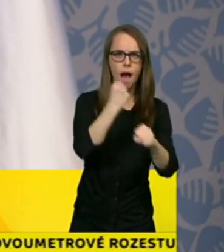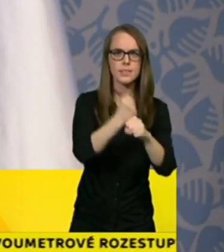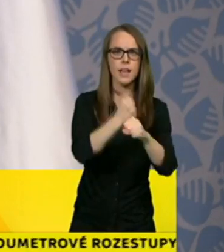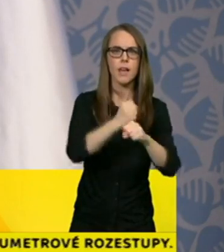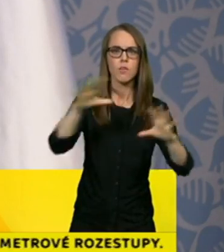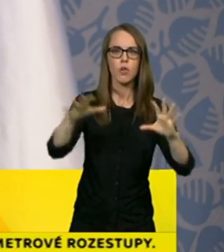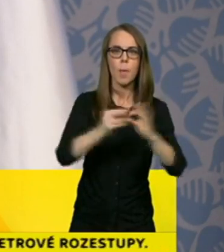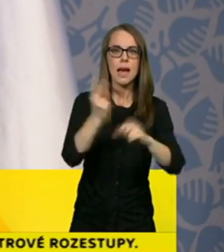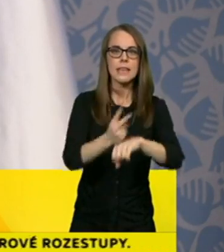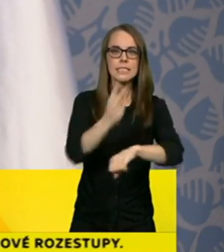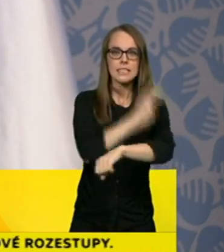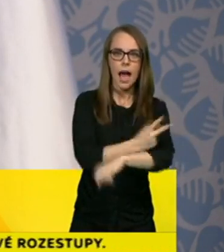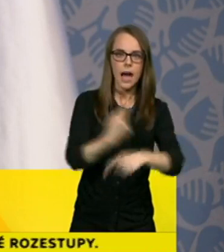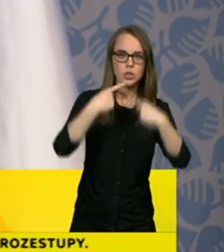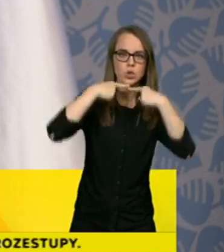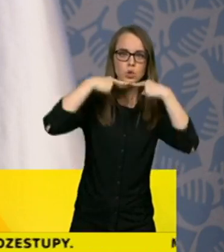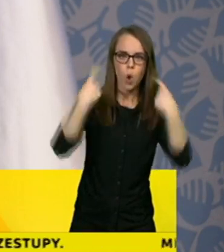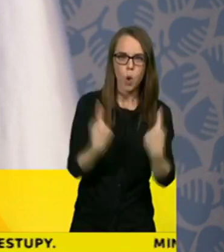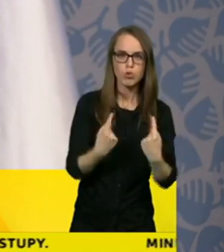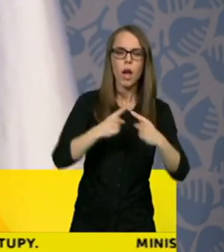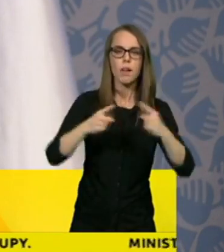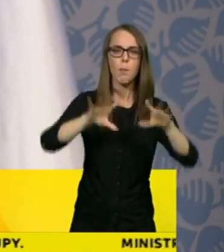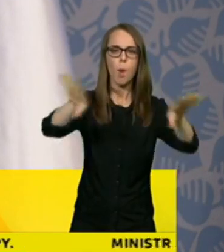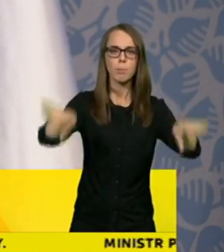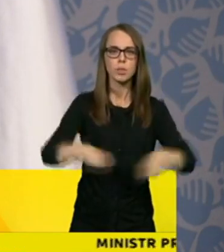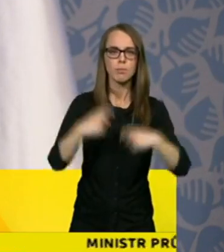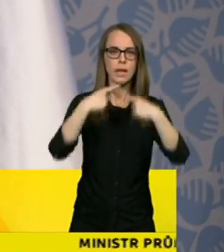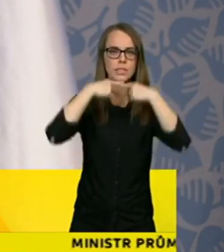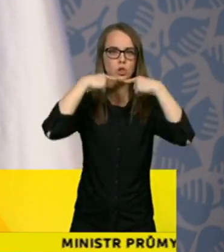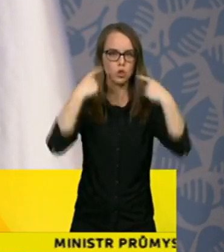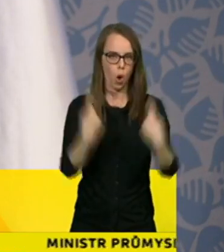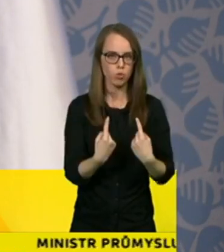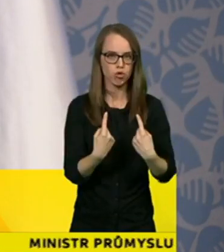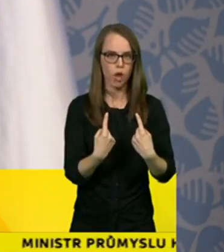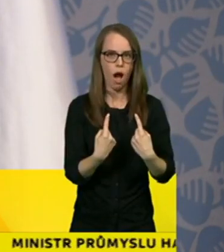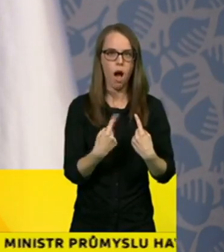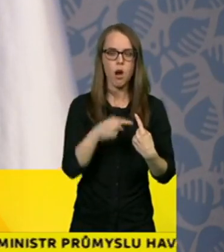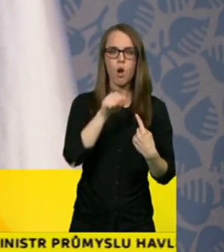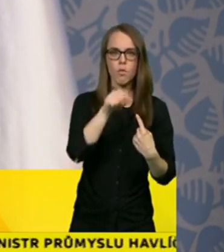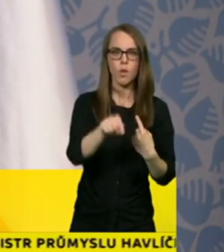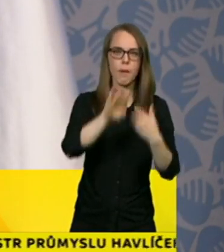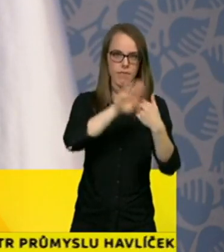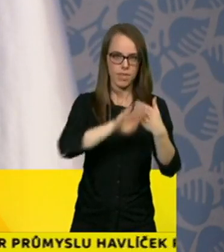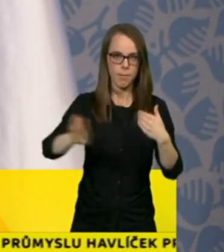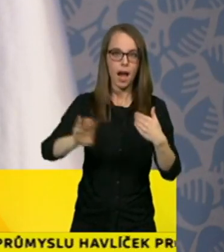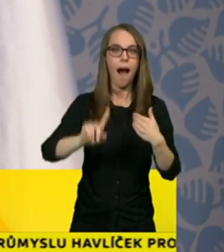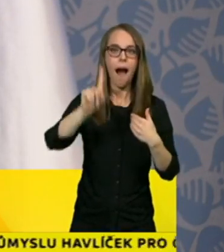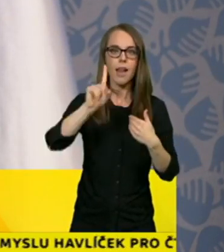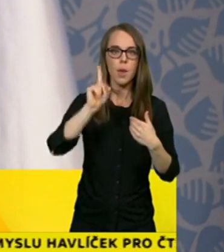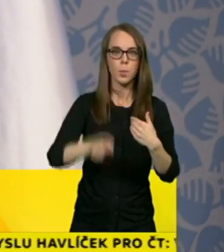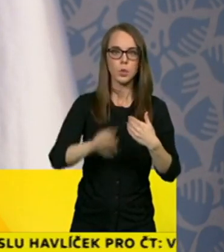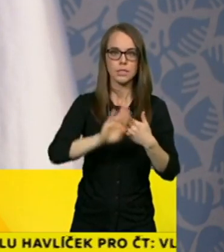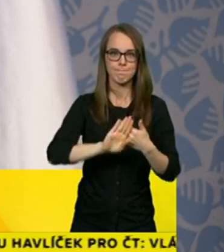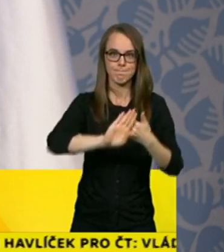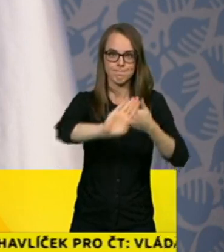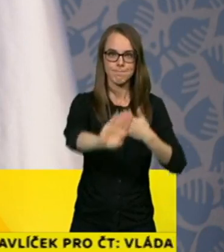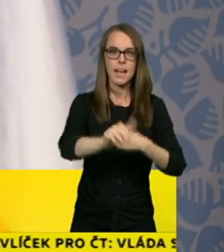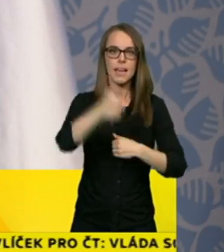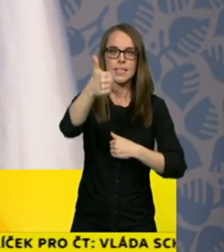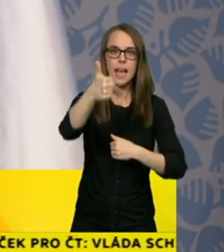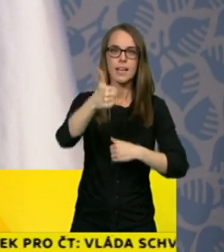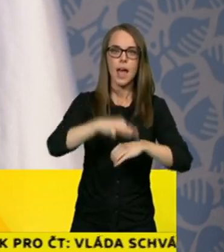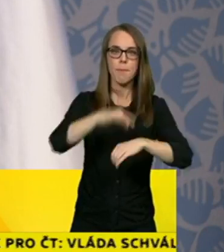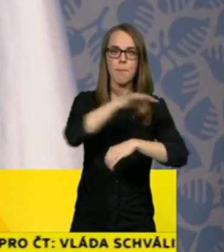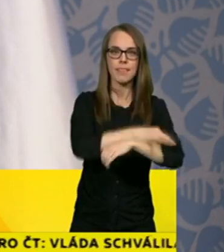zkoušky a přijímací zkoušky na vysokých školách, pokud je zachován rozestup nejméně 1,5 metru a pokud je v místnosti maximálně